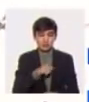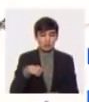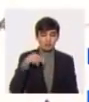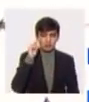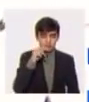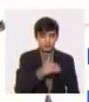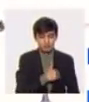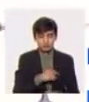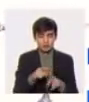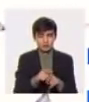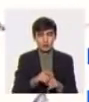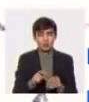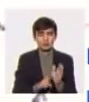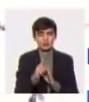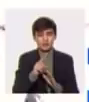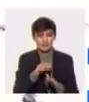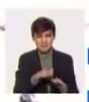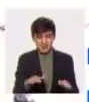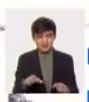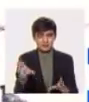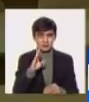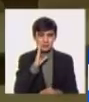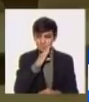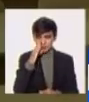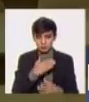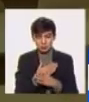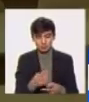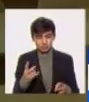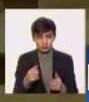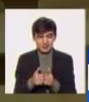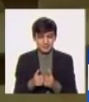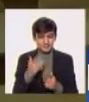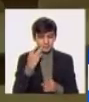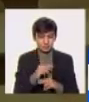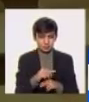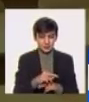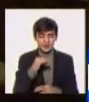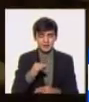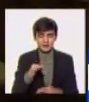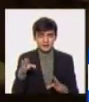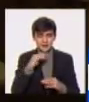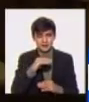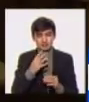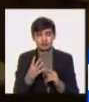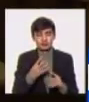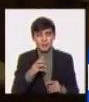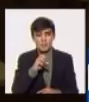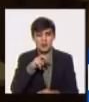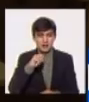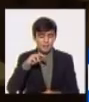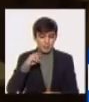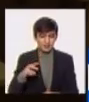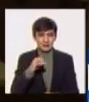то учащимся начальной школы необходима помощь родителей. С начала четверти ежедневно по будням на каналах Балапан и Ель-Арна